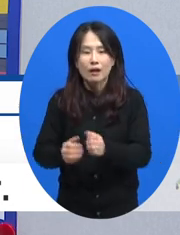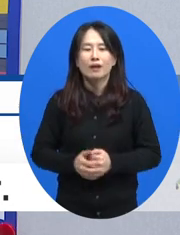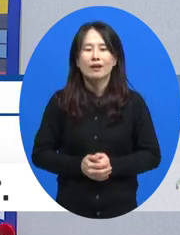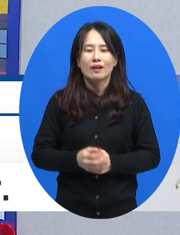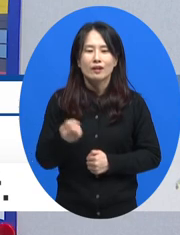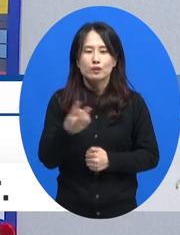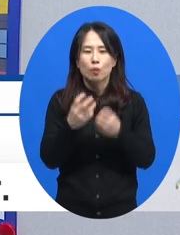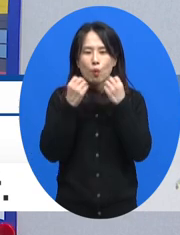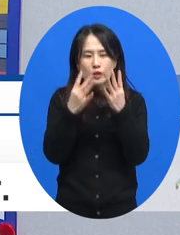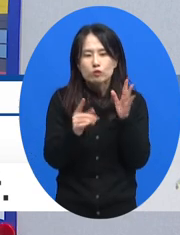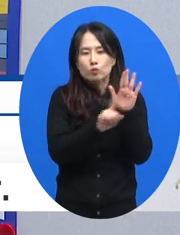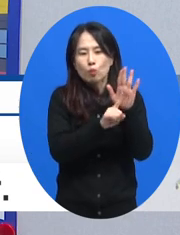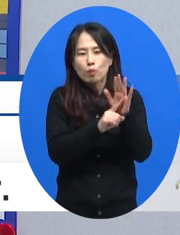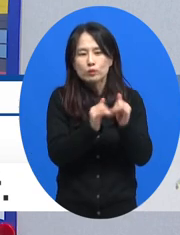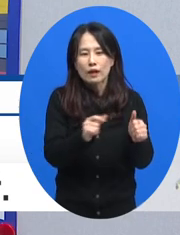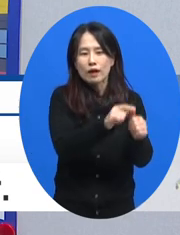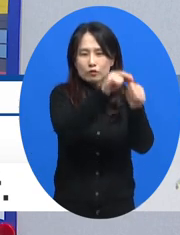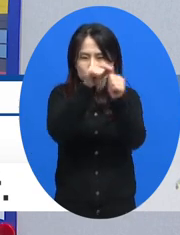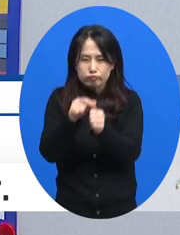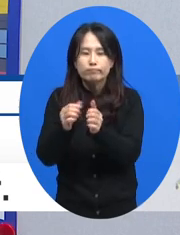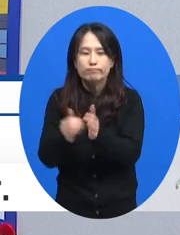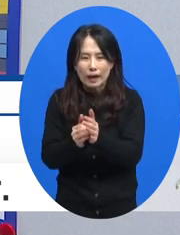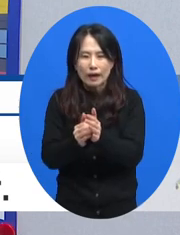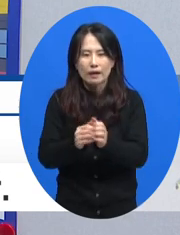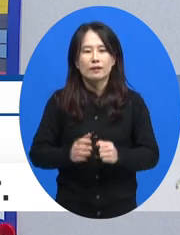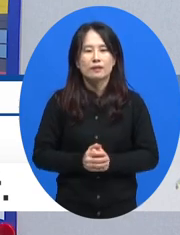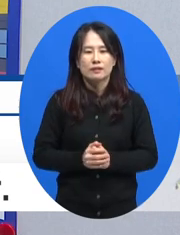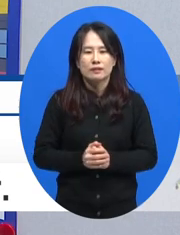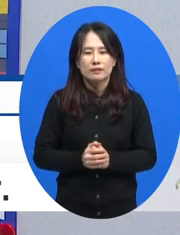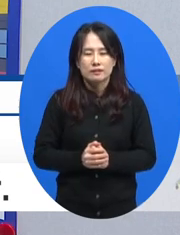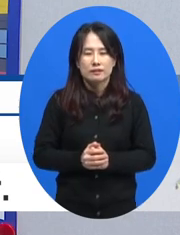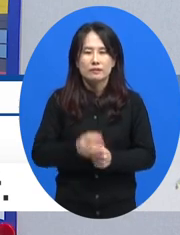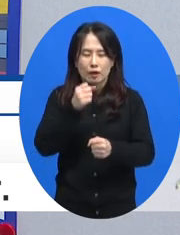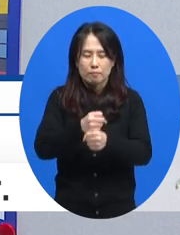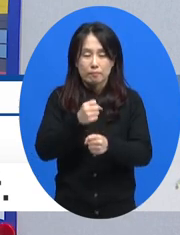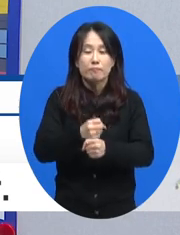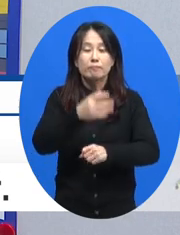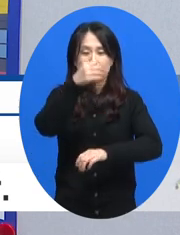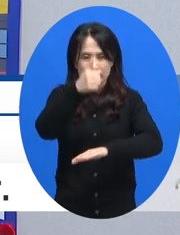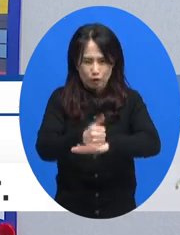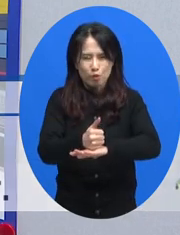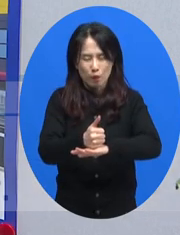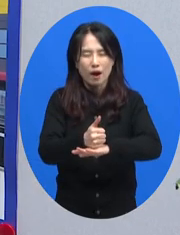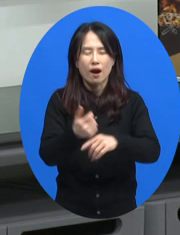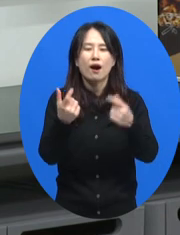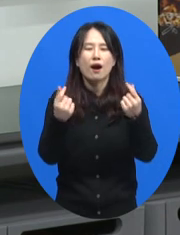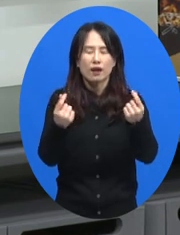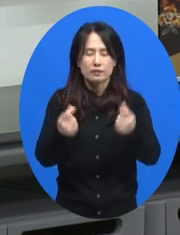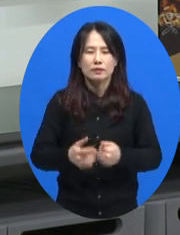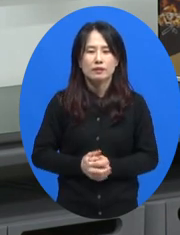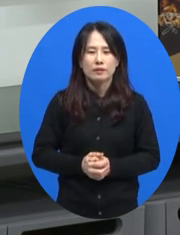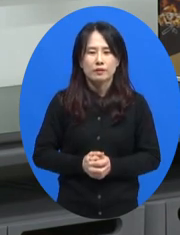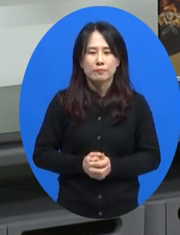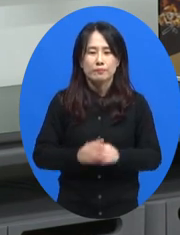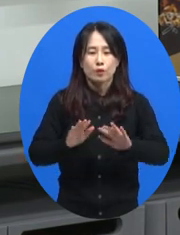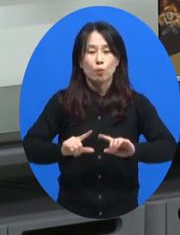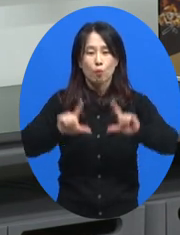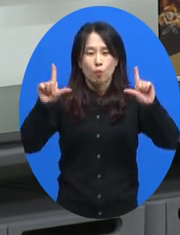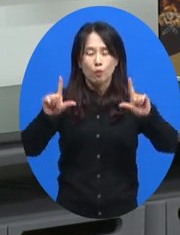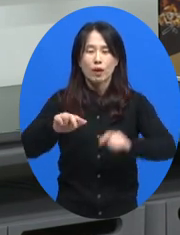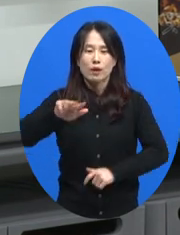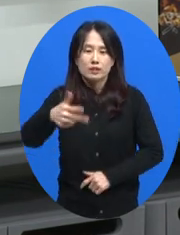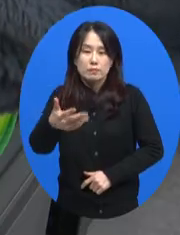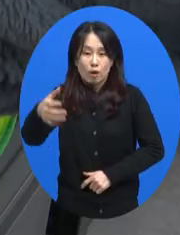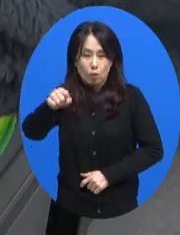만들고 그다음에 새로운 홍보 인력들을 채용해가지고 인프라들을 갖축한 아마 결과라고 생각합니다. 네. 경기도는 올해 제공